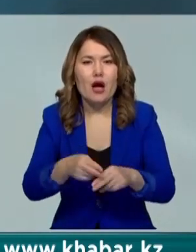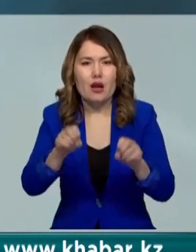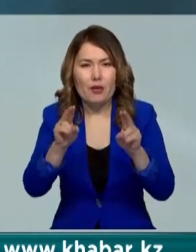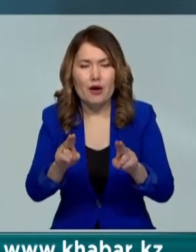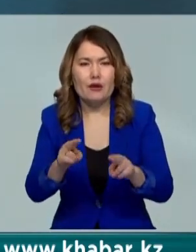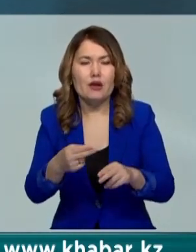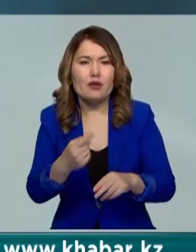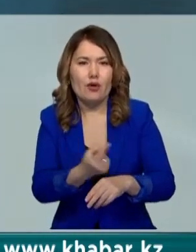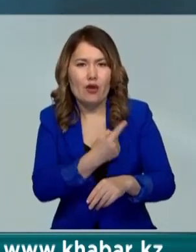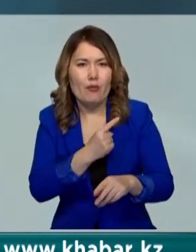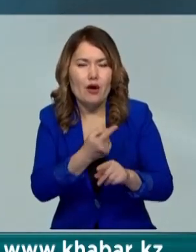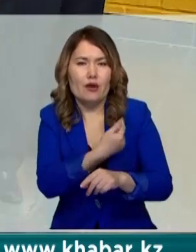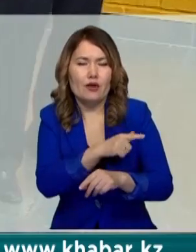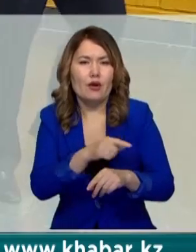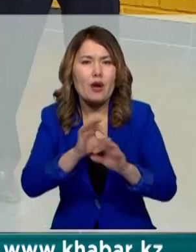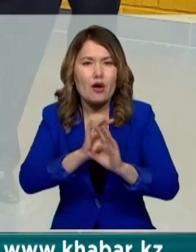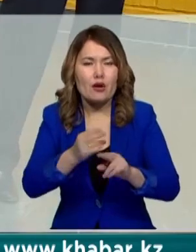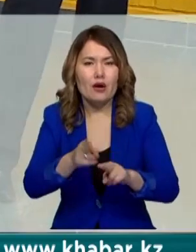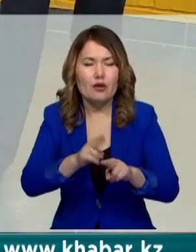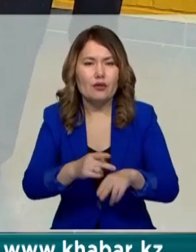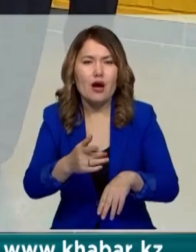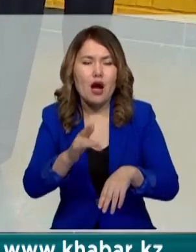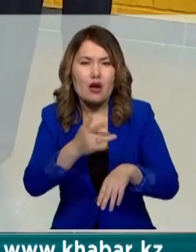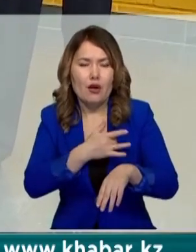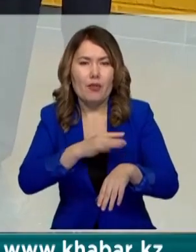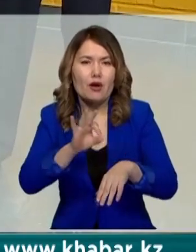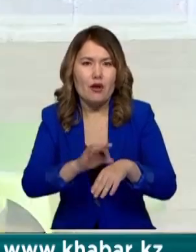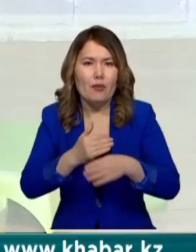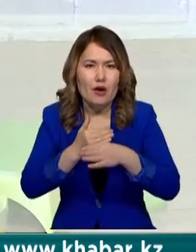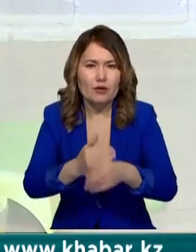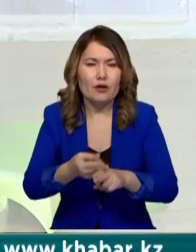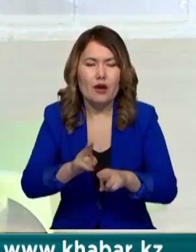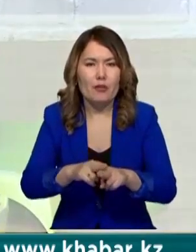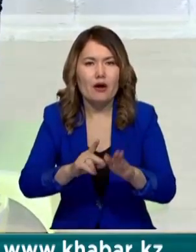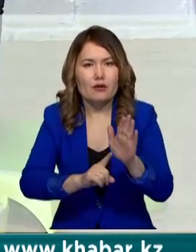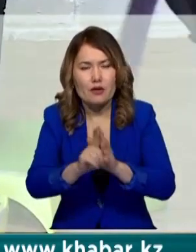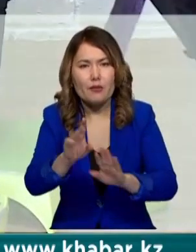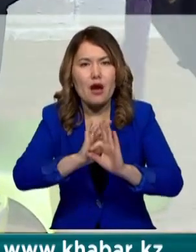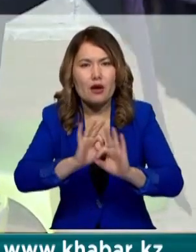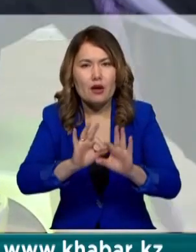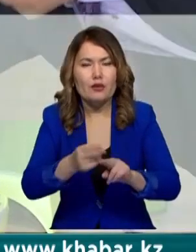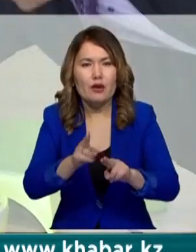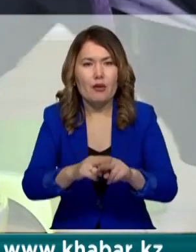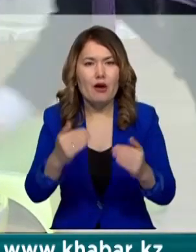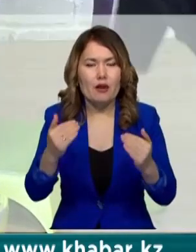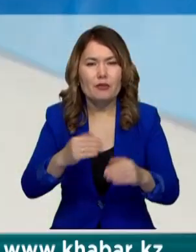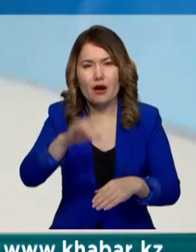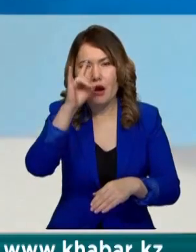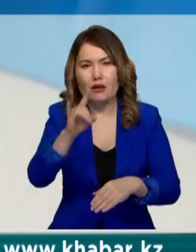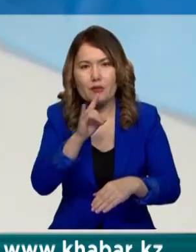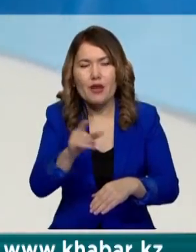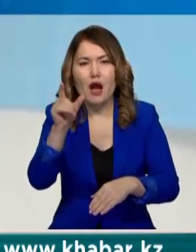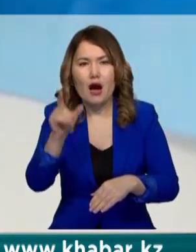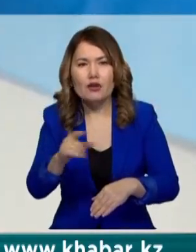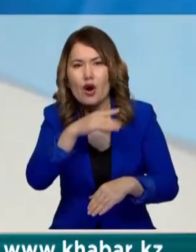арнайы шеберлік сағатында айтылды. Шарада жүрегі ұстаған науқасқа алғашқы көмек көрсетудің жайы да түсіндірілді. Мамандардың сөзінше, қазір елімізде